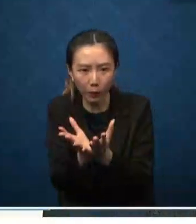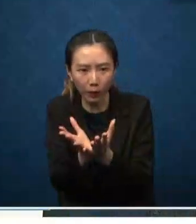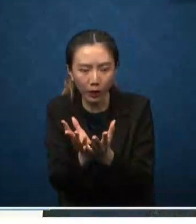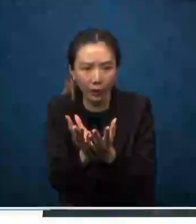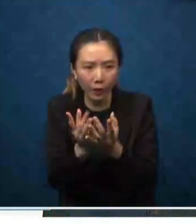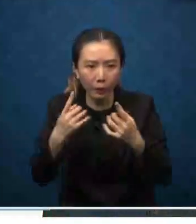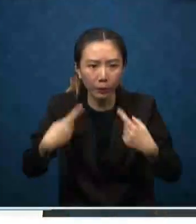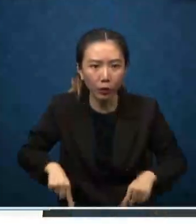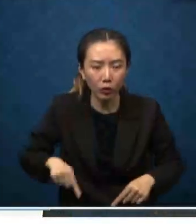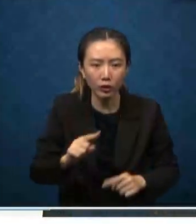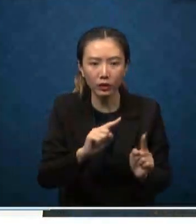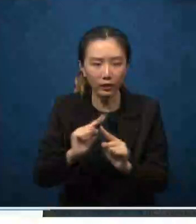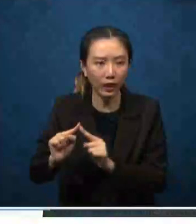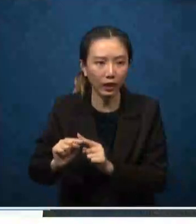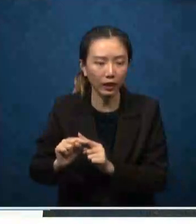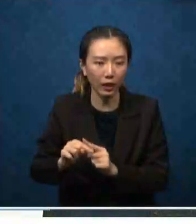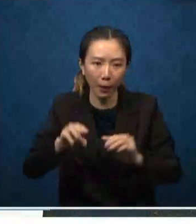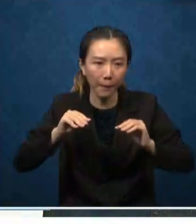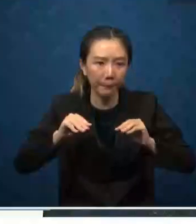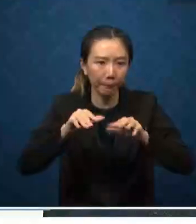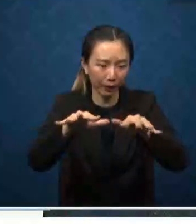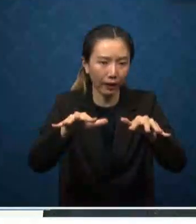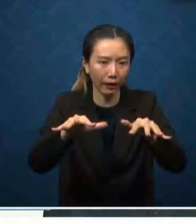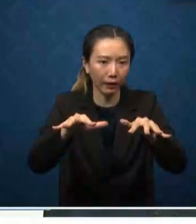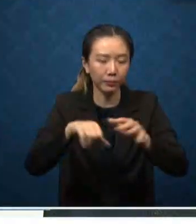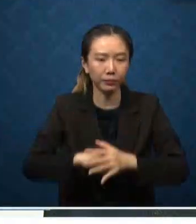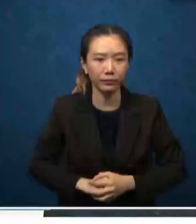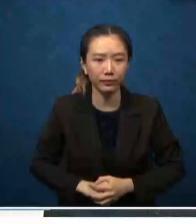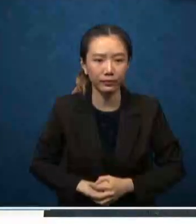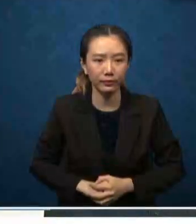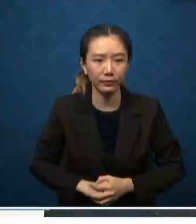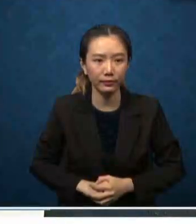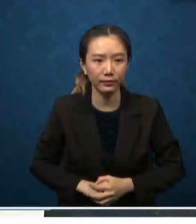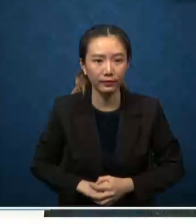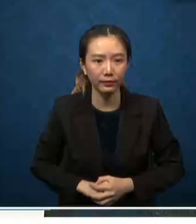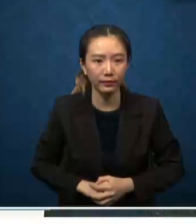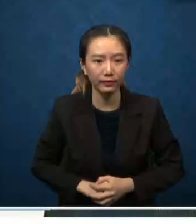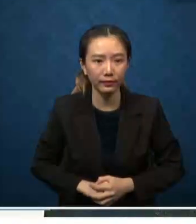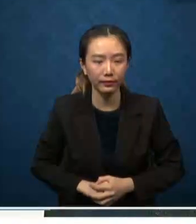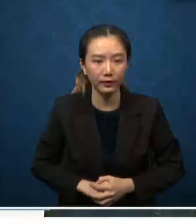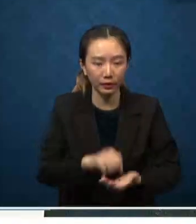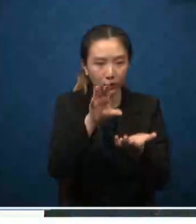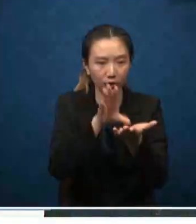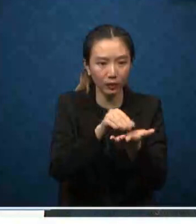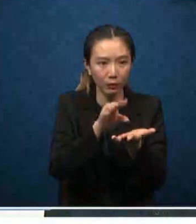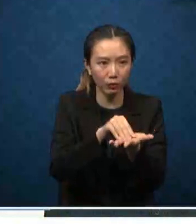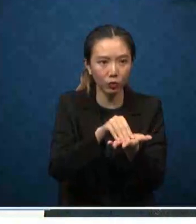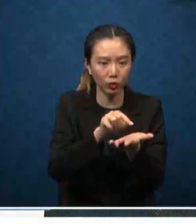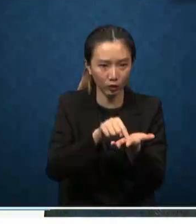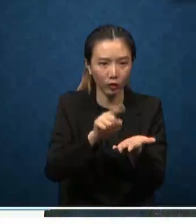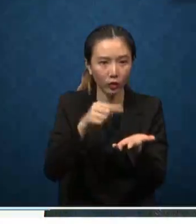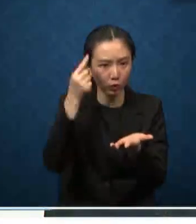5ฮะเผยแพร่หรือส่งต่อข้อมูลโดยรู้หรือเป็นข้อมูลที่ควรจะ